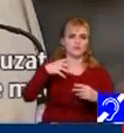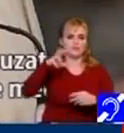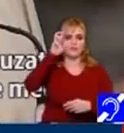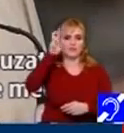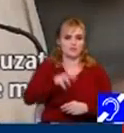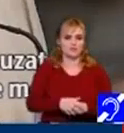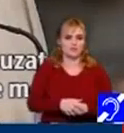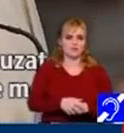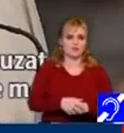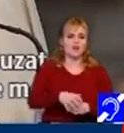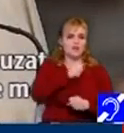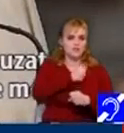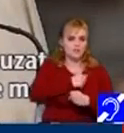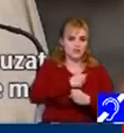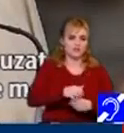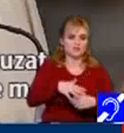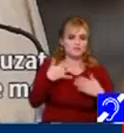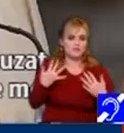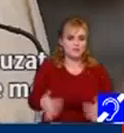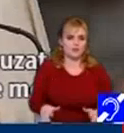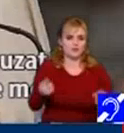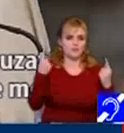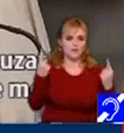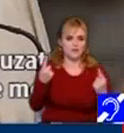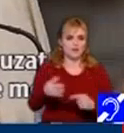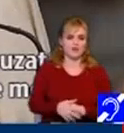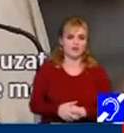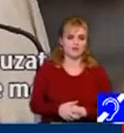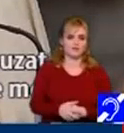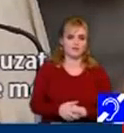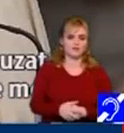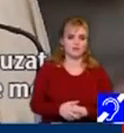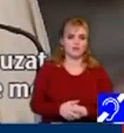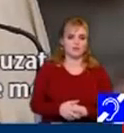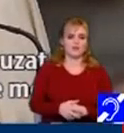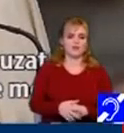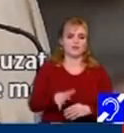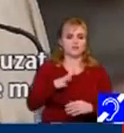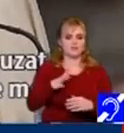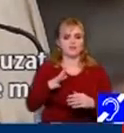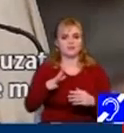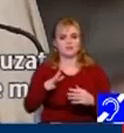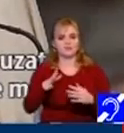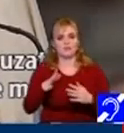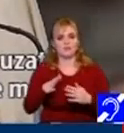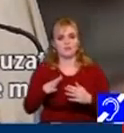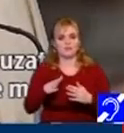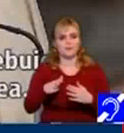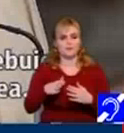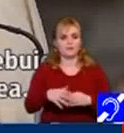fraternità, che causano molteplici forme di degrado umano, sociale e